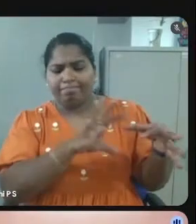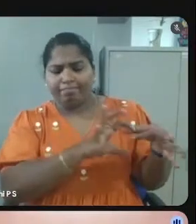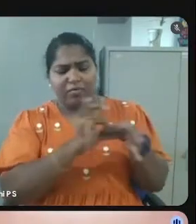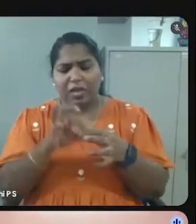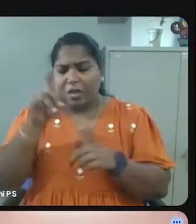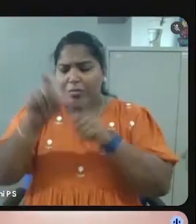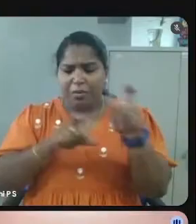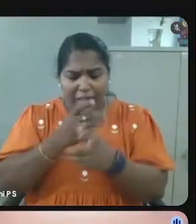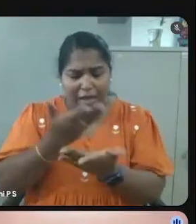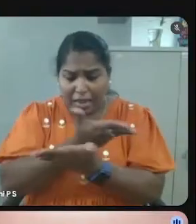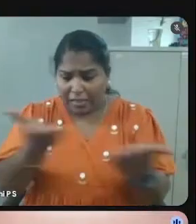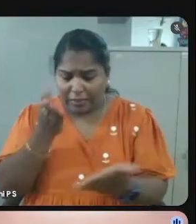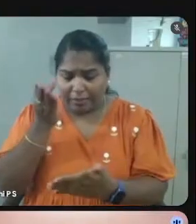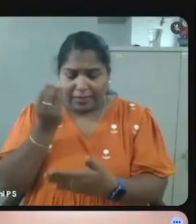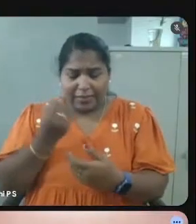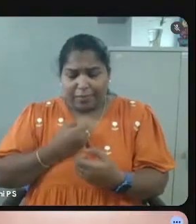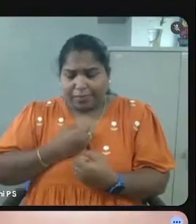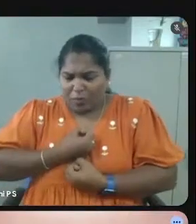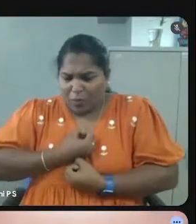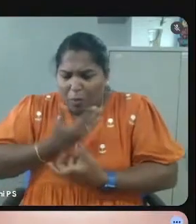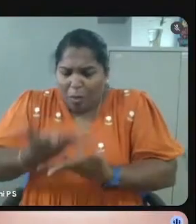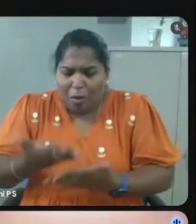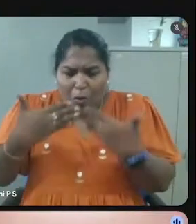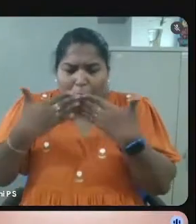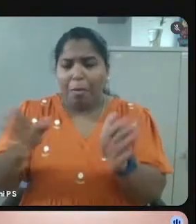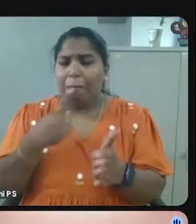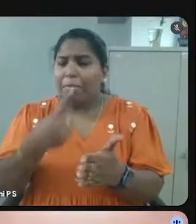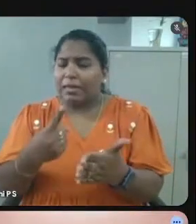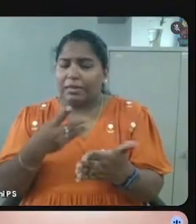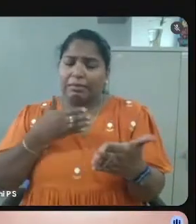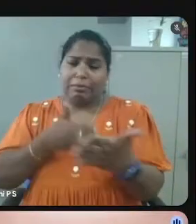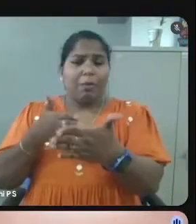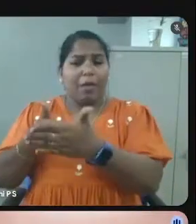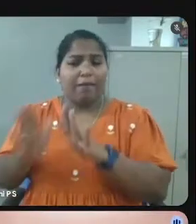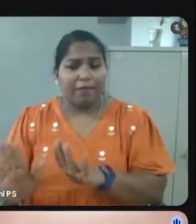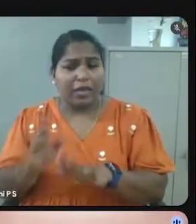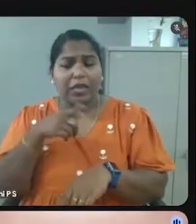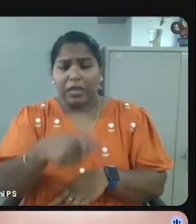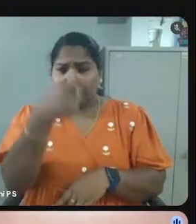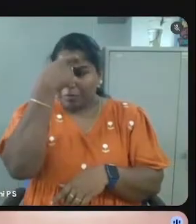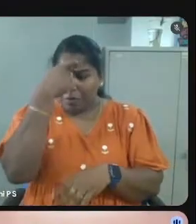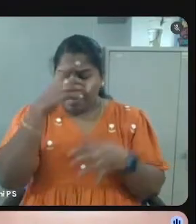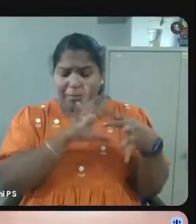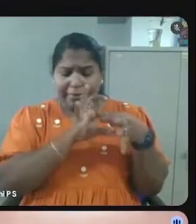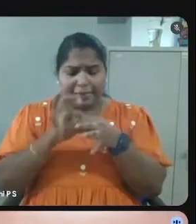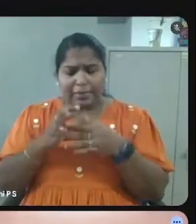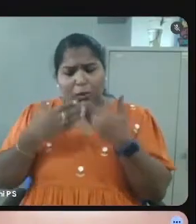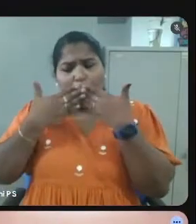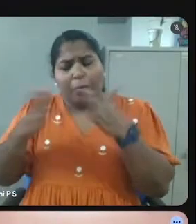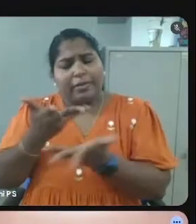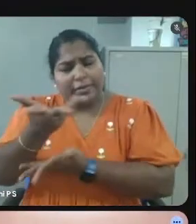എല്ലാവരോട് പറയാനും കുറച്ച് മടിയായിരിക്കും. പ്രശ്നത്തെ കുറിച്ച് സംസാരിക്കാൻ കുറച്ച്